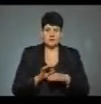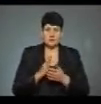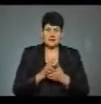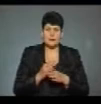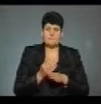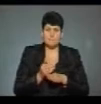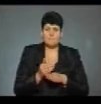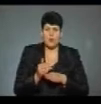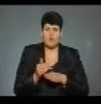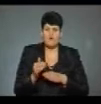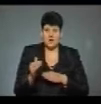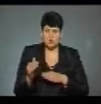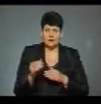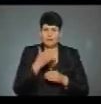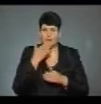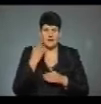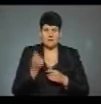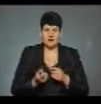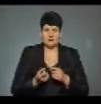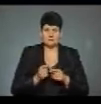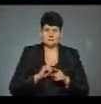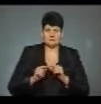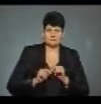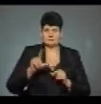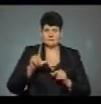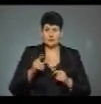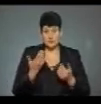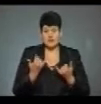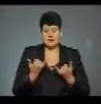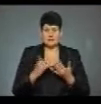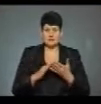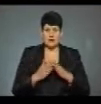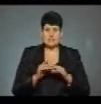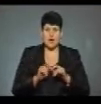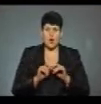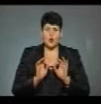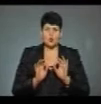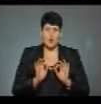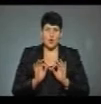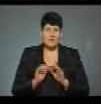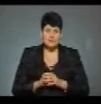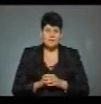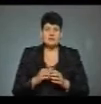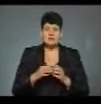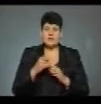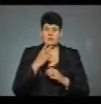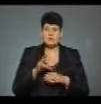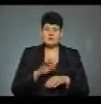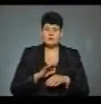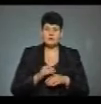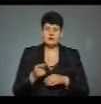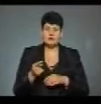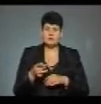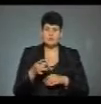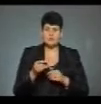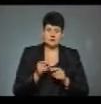повільно, немає спалахів. Таким чином ситуація сьогодні є контрольована. Середній показник захворюваності в Тернопільському районі